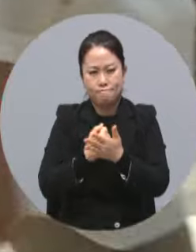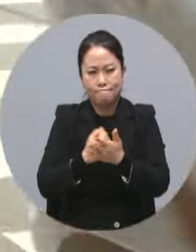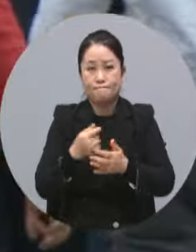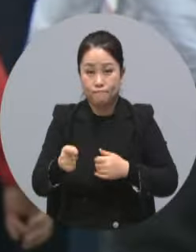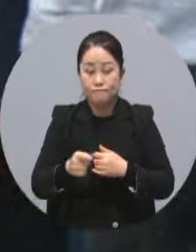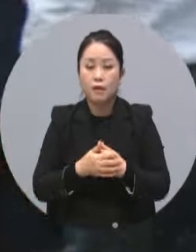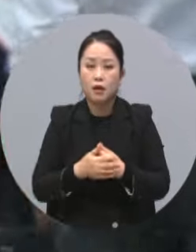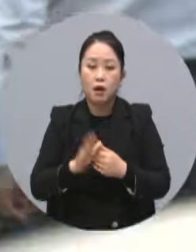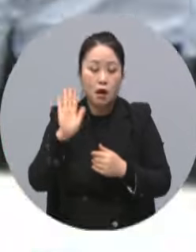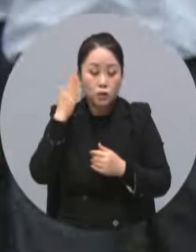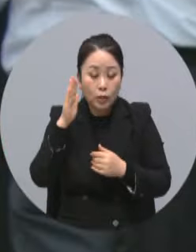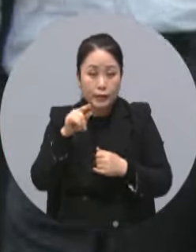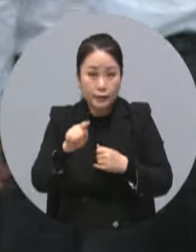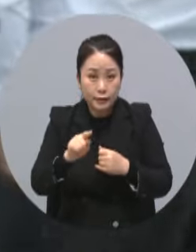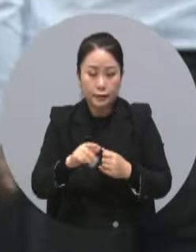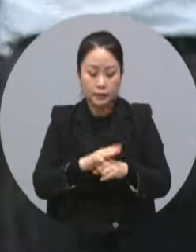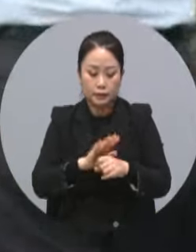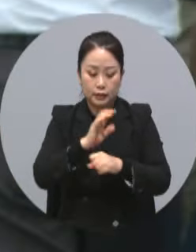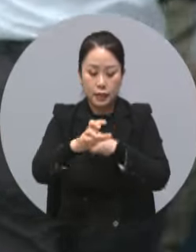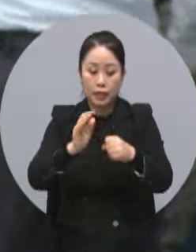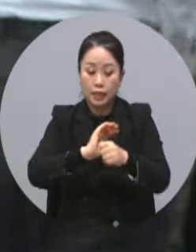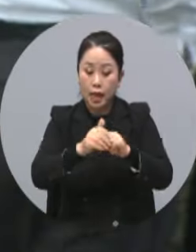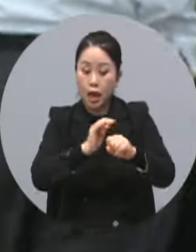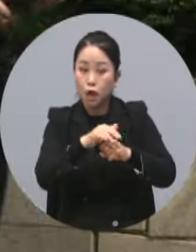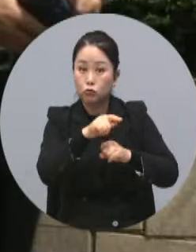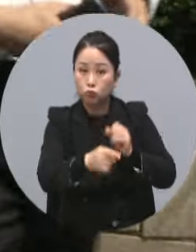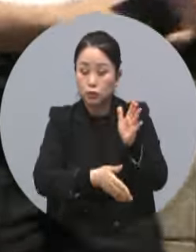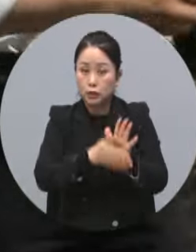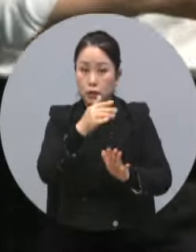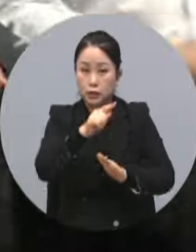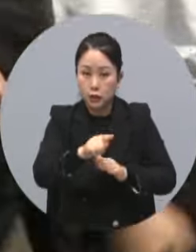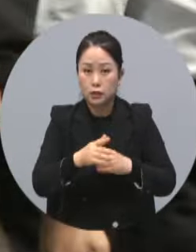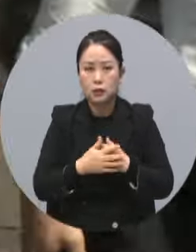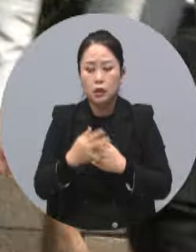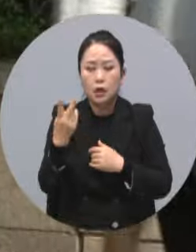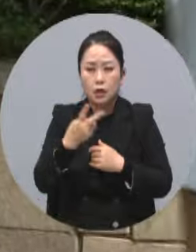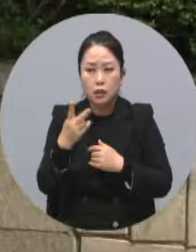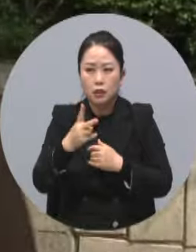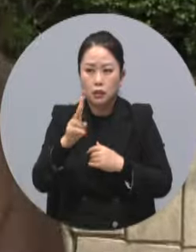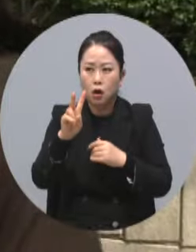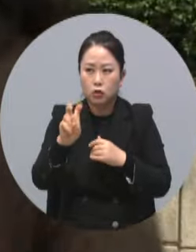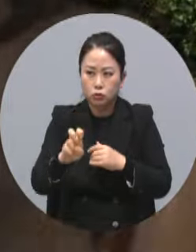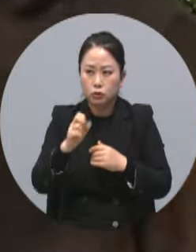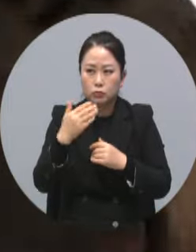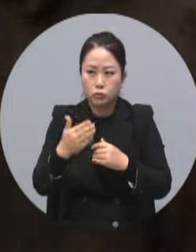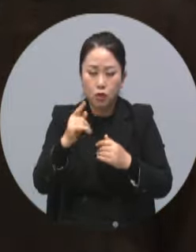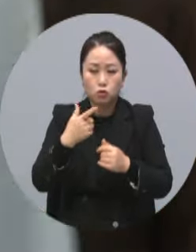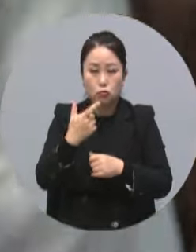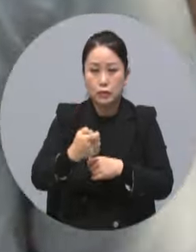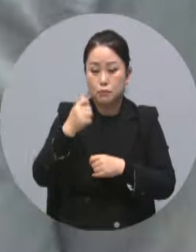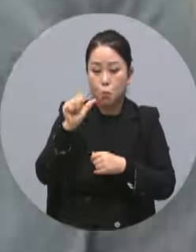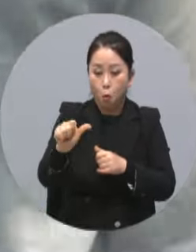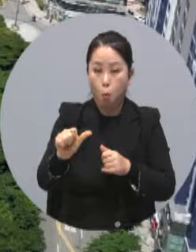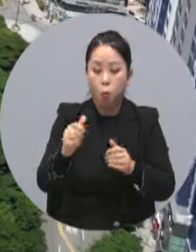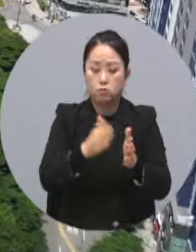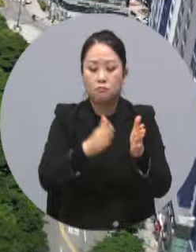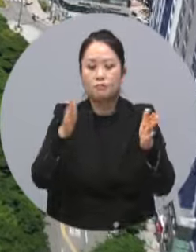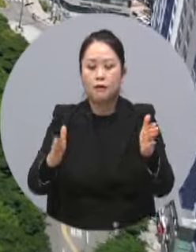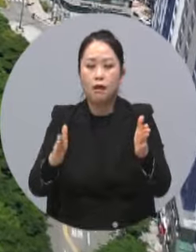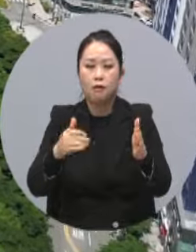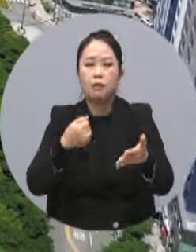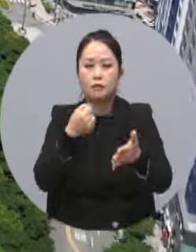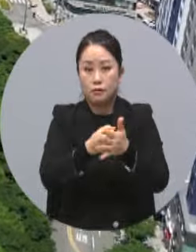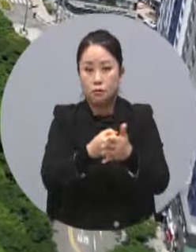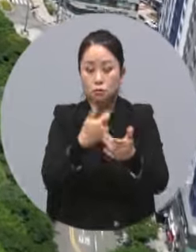대구시는 2029년까지 와 같은 공무직 직원들의 정년을 65세로 확대하기로 했습니다